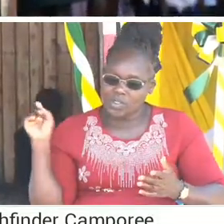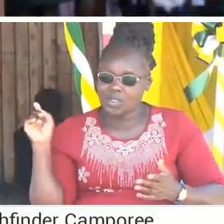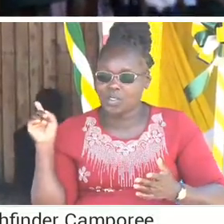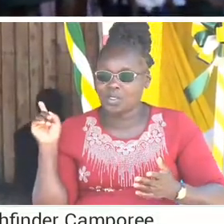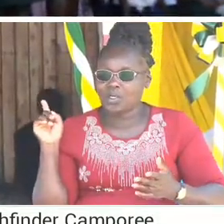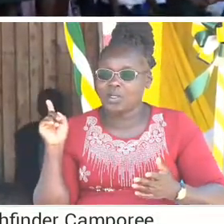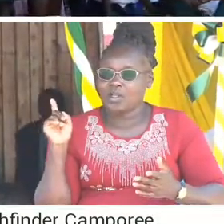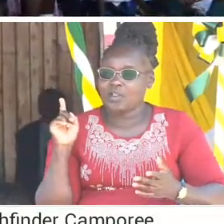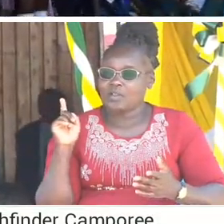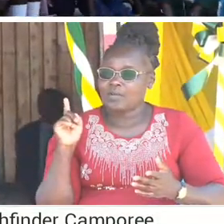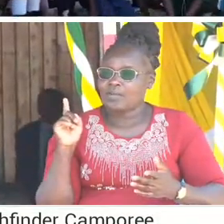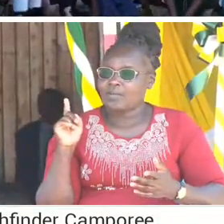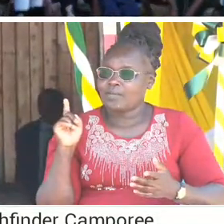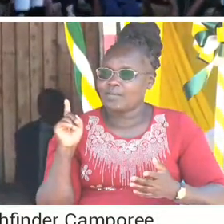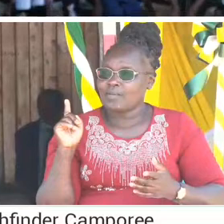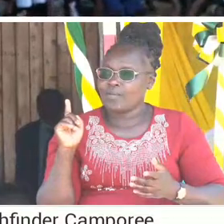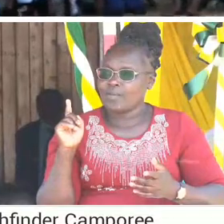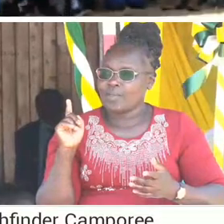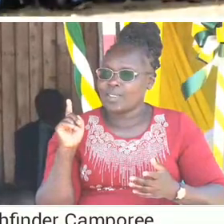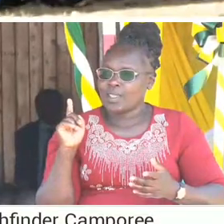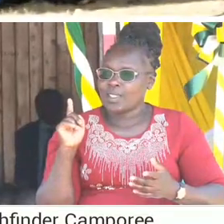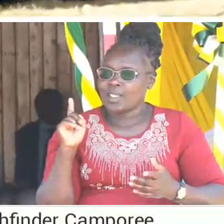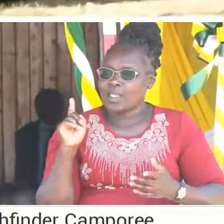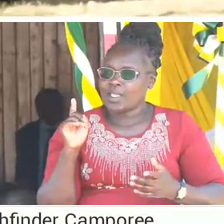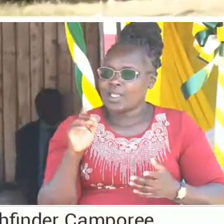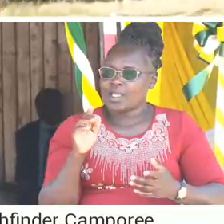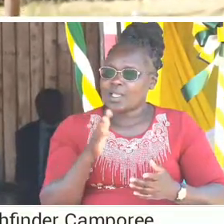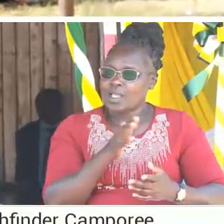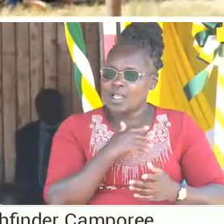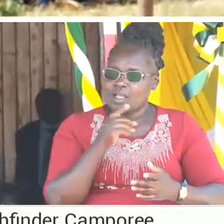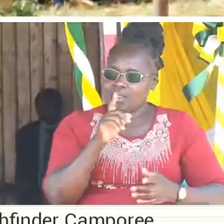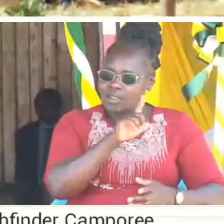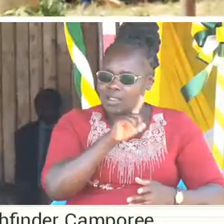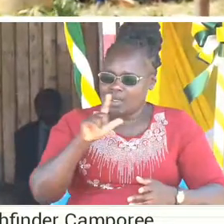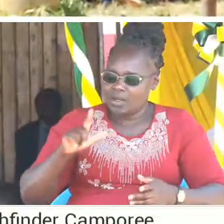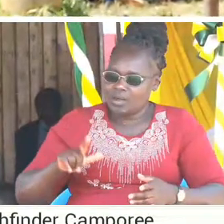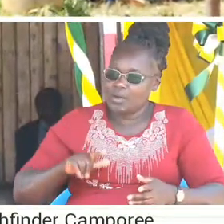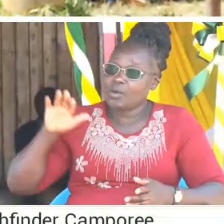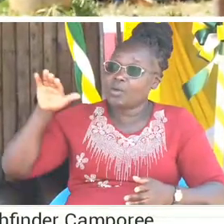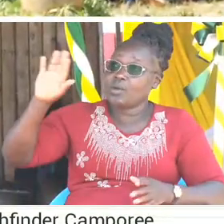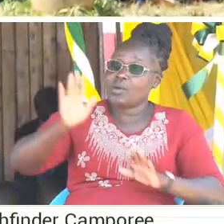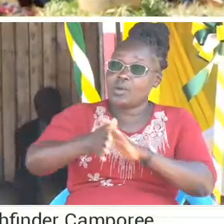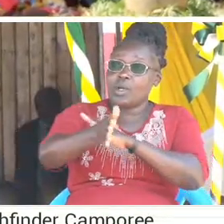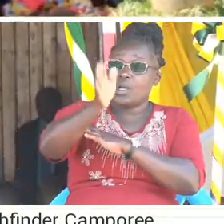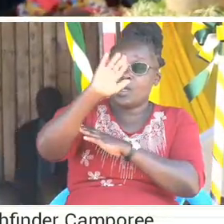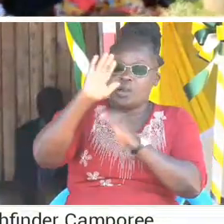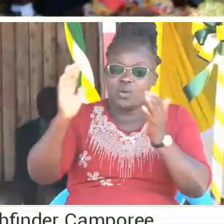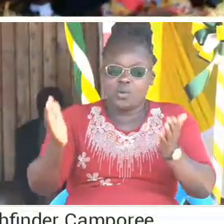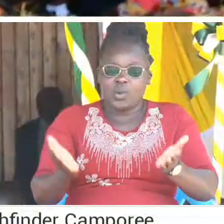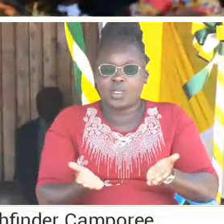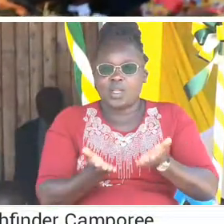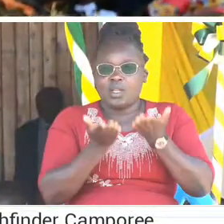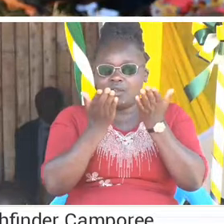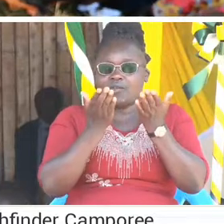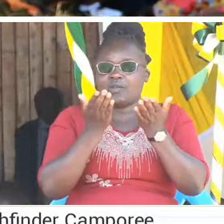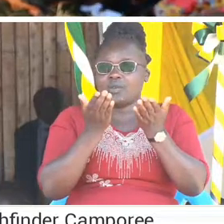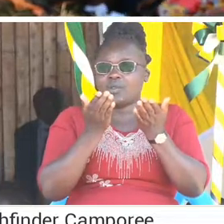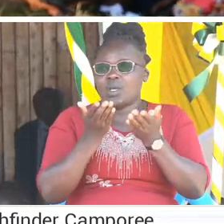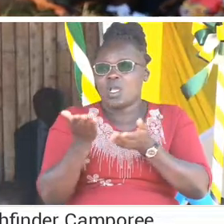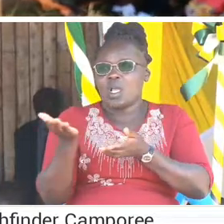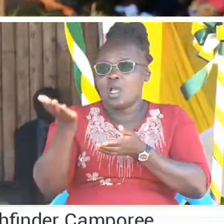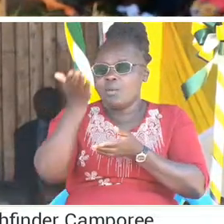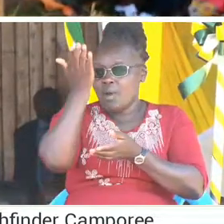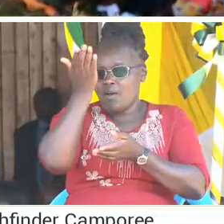Bwana Mungu wako atakutukuza juu ya mataifa yote ya dunia. Bwana Mungu wako atakutukuza juu ya mataifa yote ya